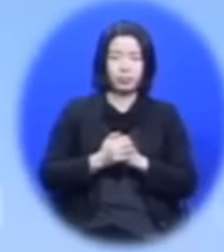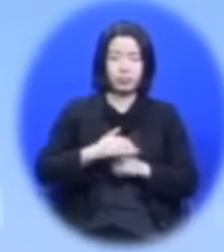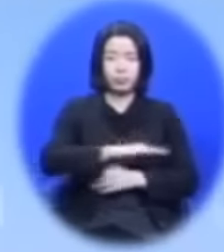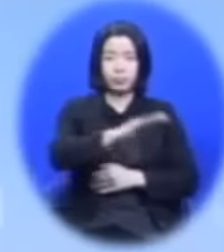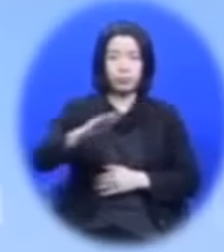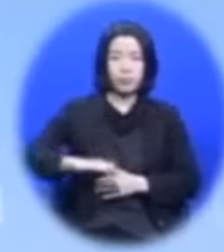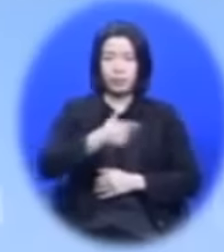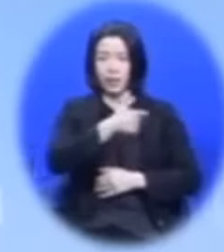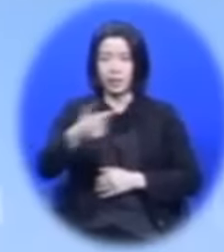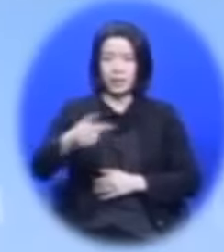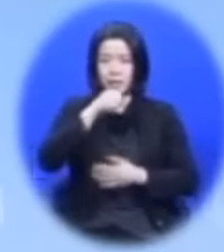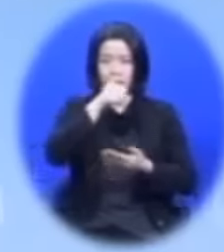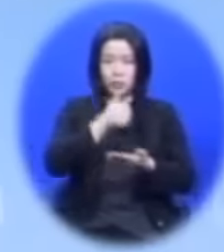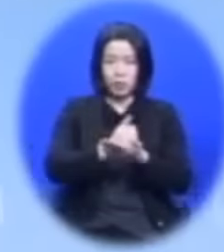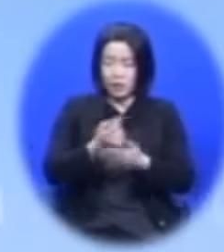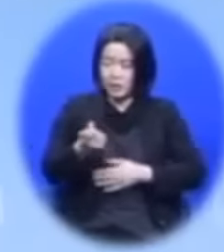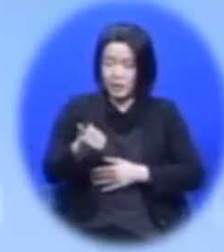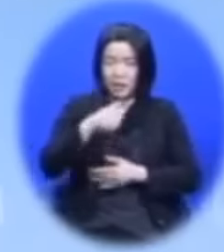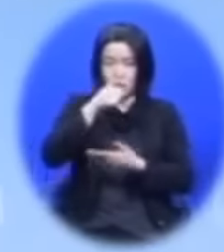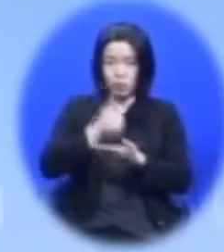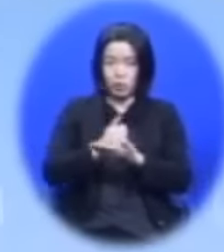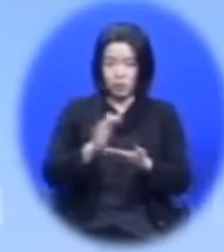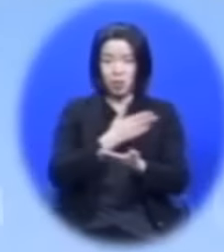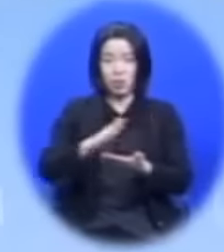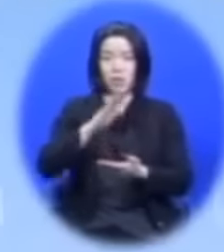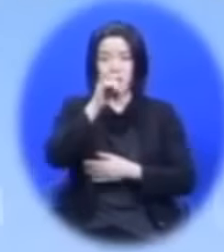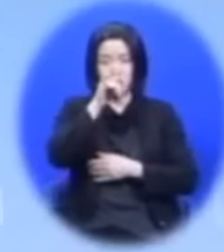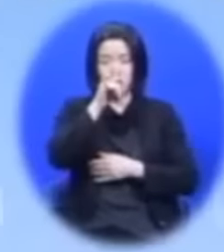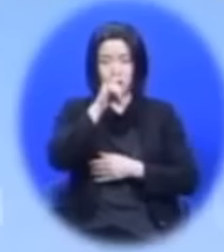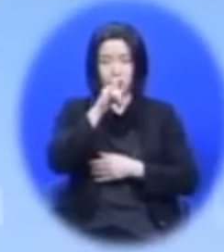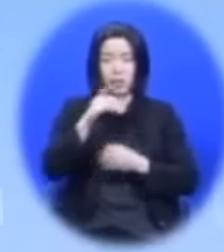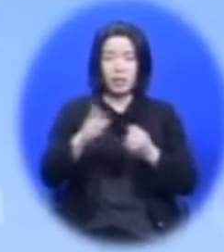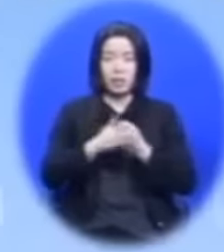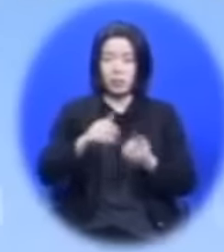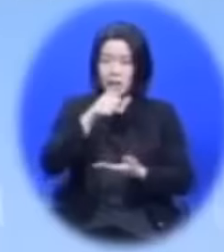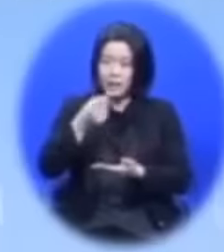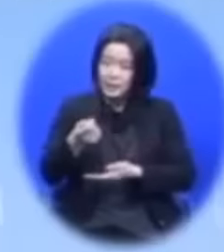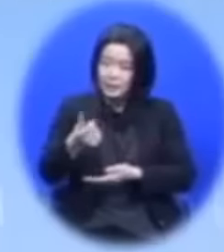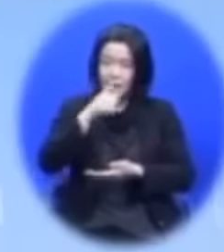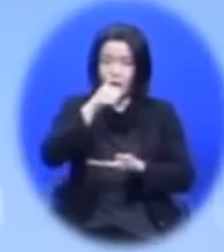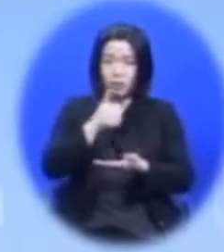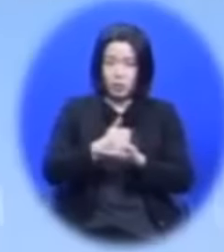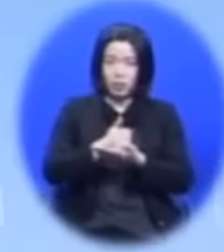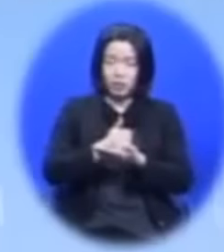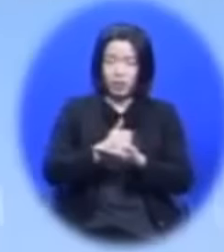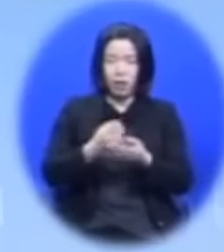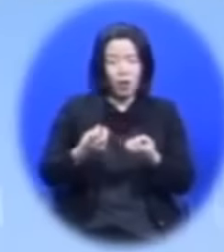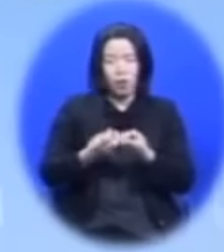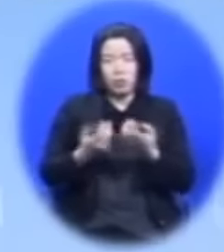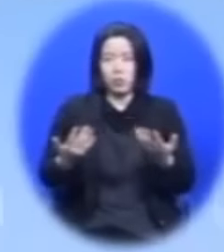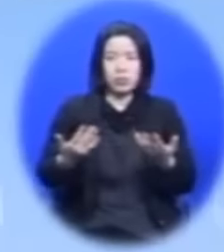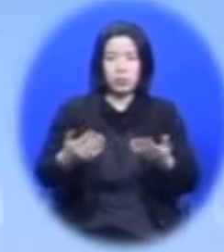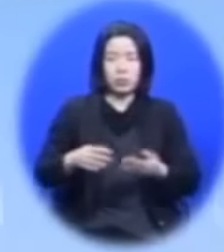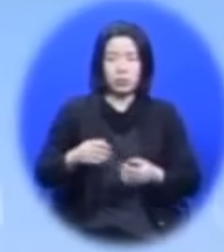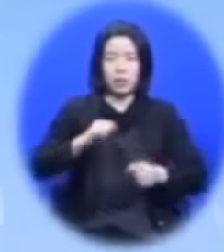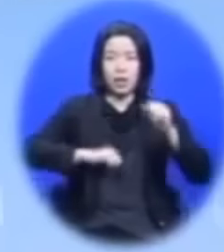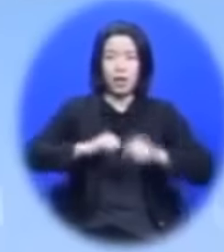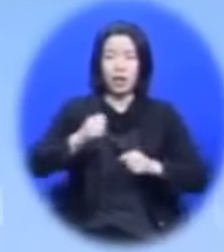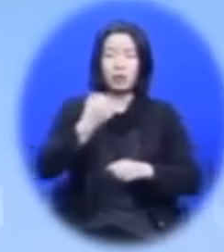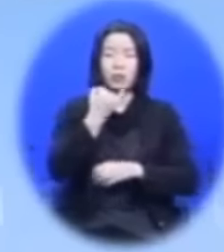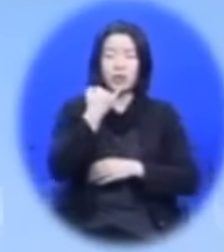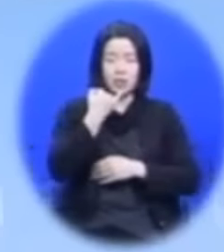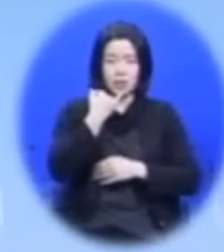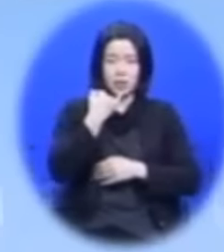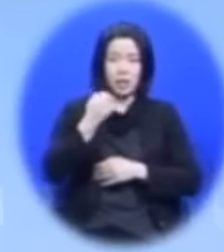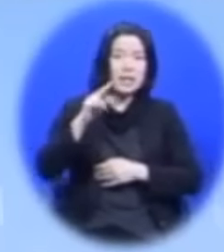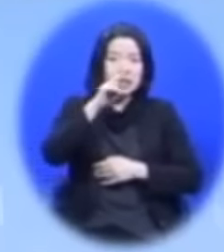우리는 큰 죄, 작은 죄를 구분해요. 그래서 작은 죄는 어쩔 수 없이 지어도 되는 줄 압니다. 시기,